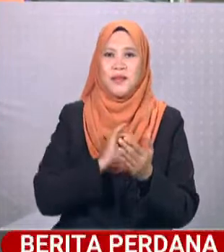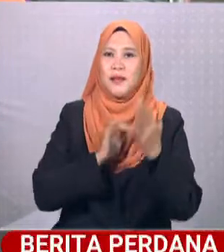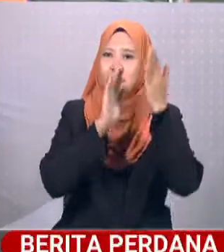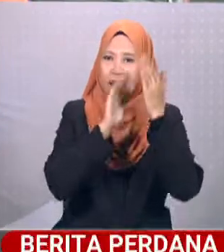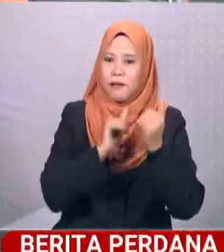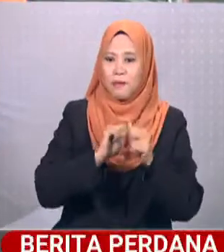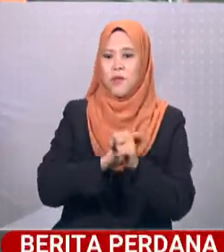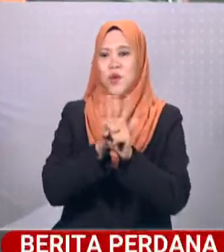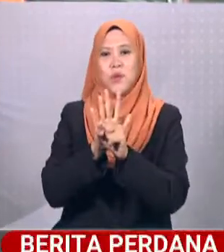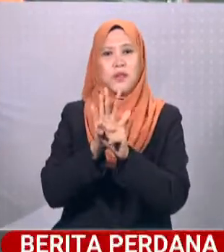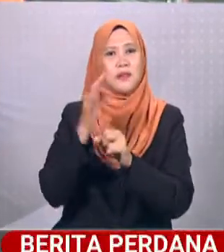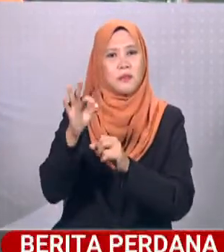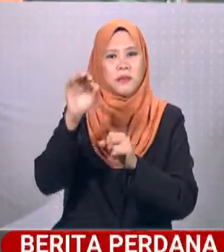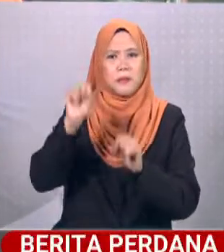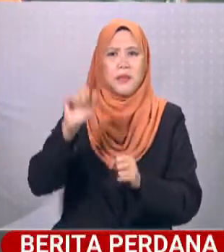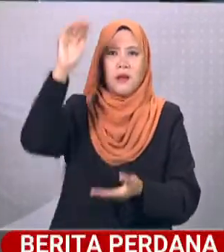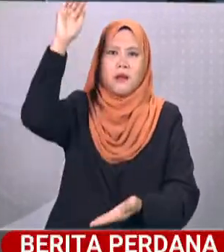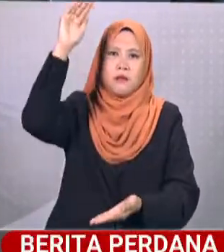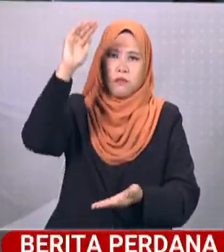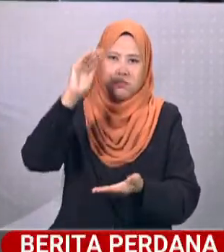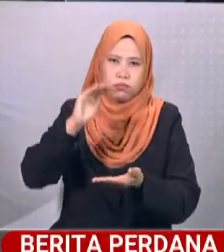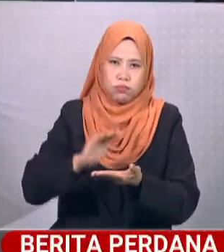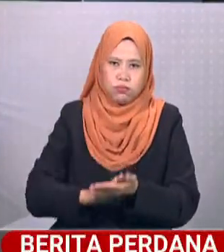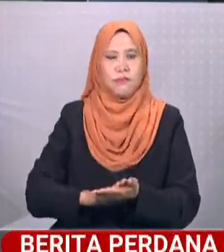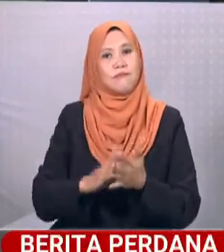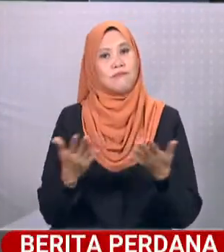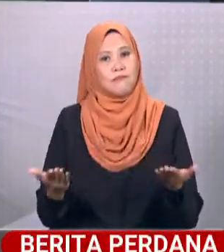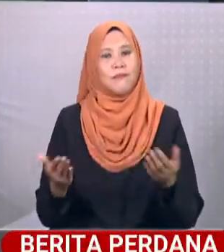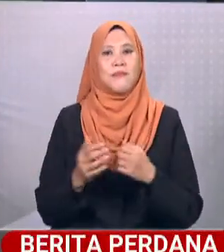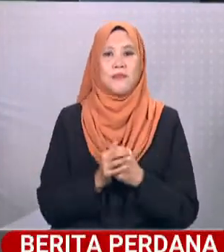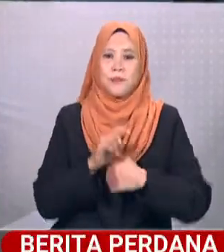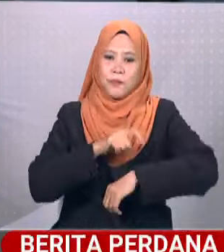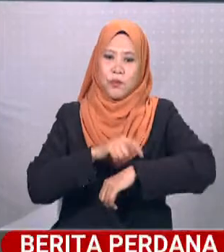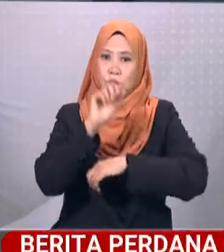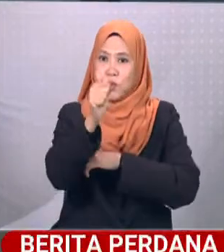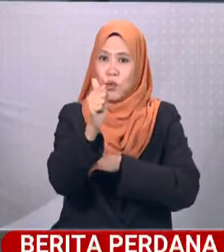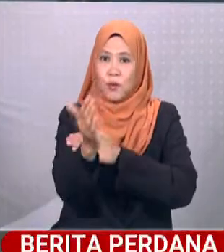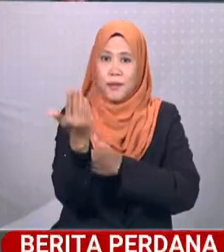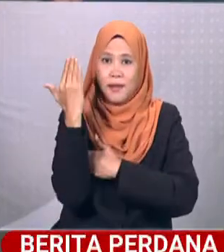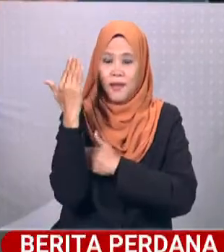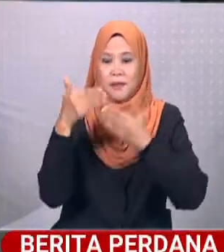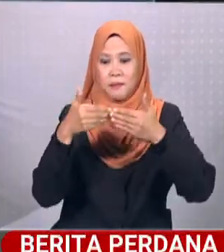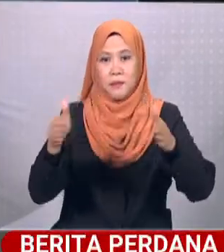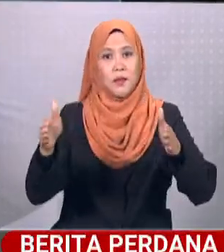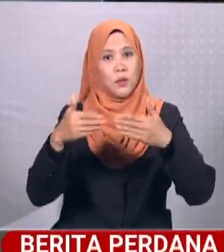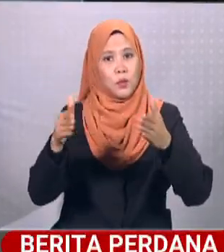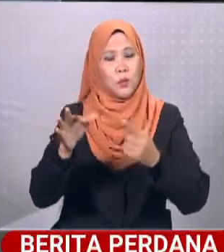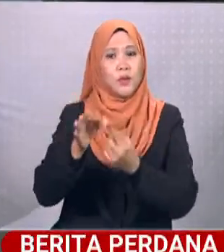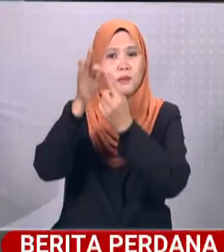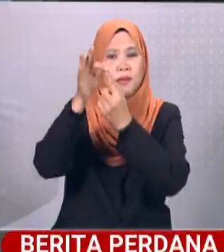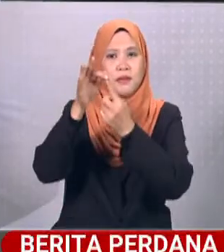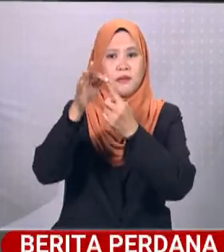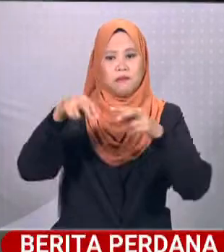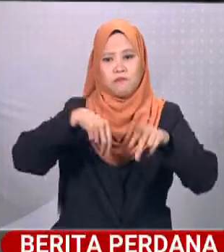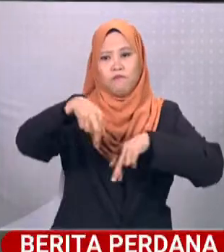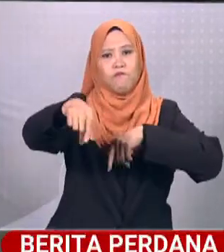this COVID-19 cases can be reduced. Baik, tepat jam 10 pagi, pintu utama yang menjadi laluan